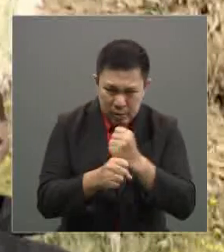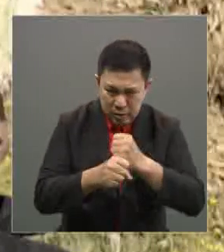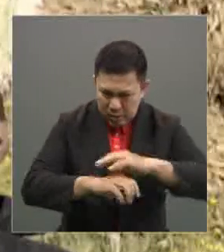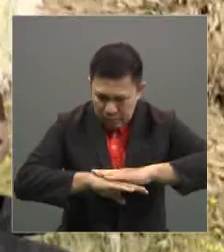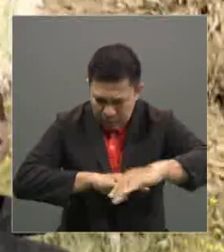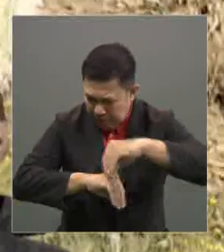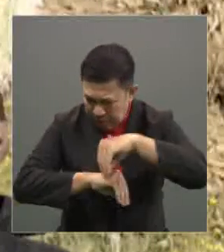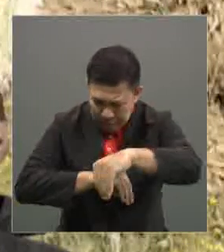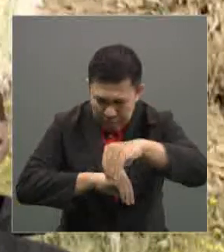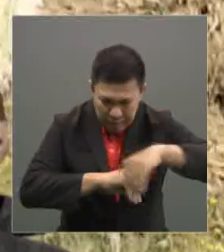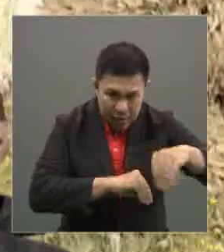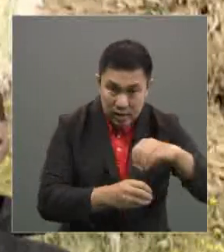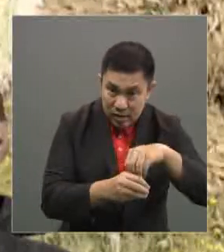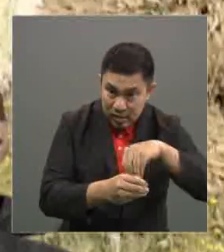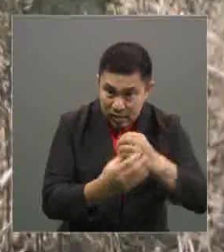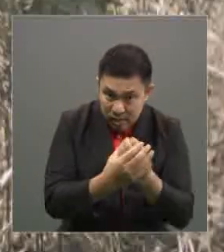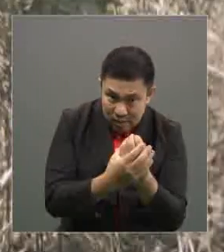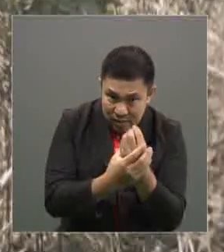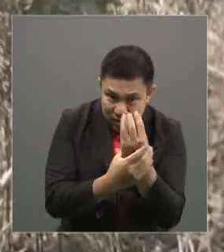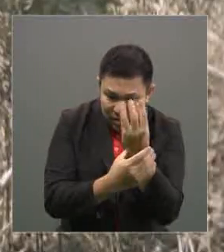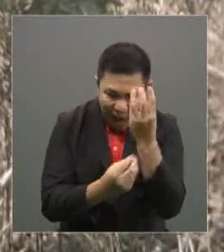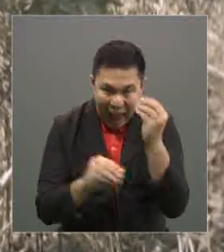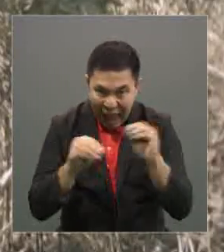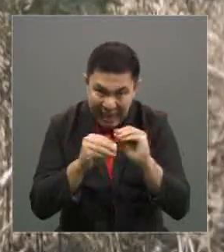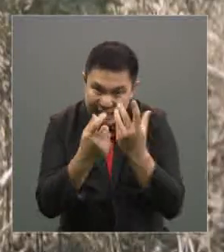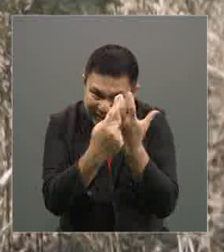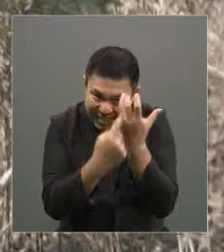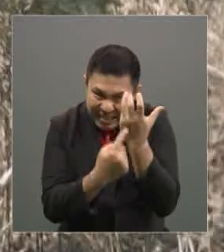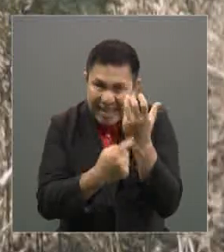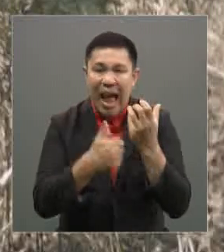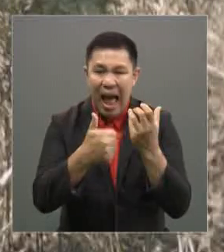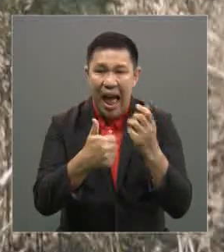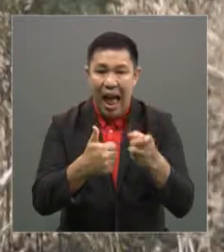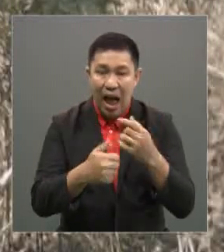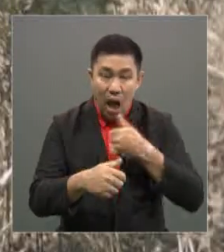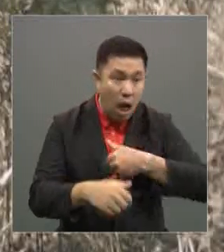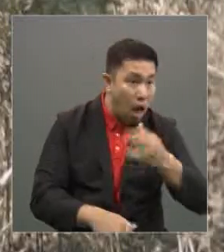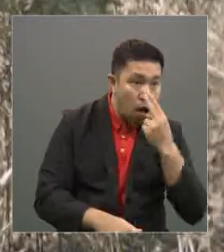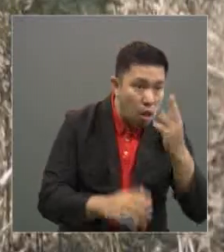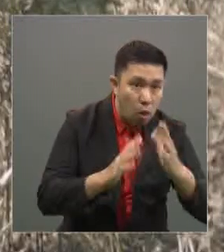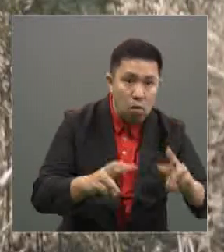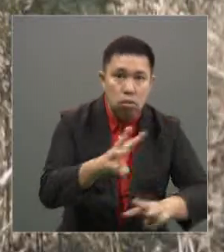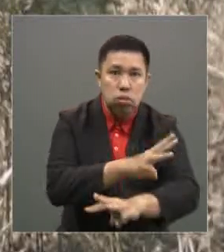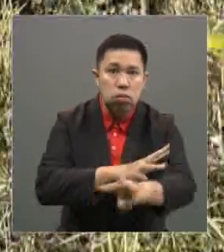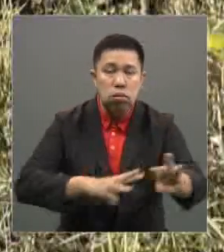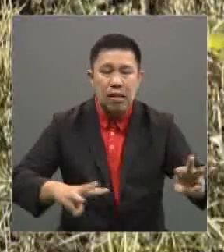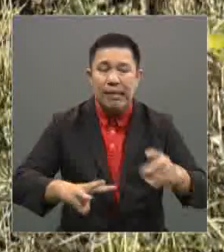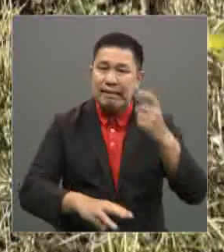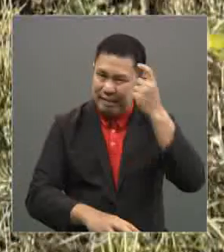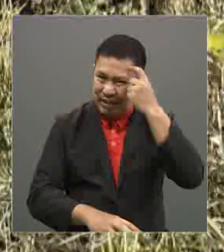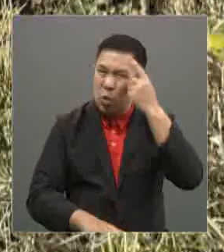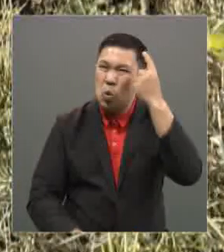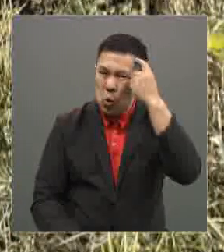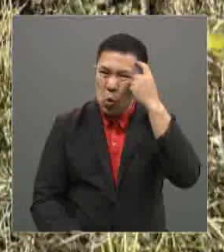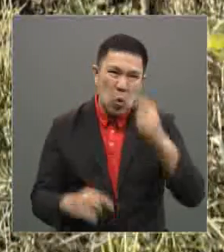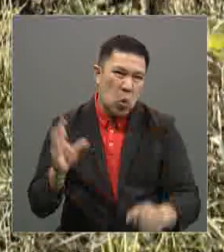ฝิ่นแล้วก็อยู่ในช่วงที่พร้อมจะให้ผลผลิตแล้วด้วยนะคะขณะที่เข้าไปเนี่ยไม่เจอใครอยู่ในพื้นที่นี้นะคะคาดว่าน่าจะไหว